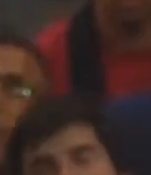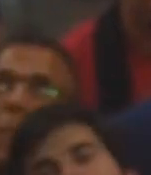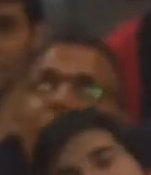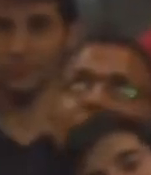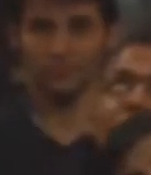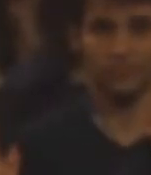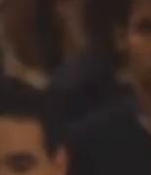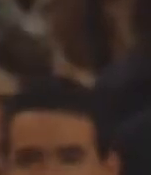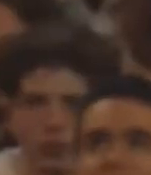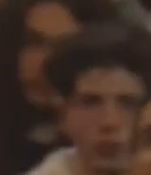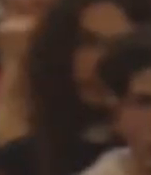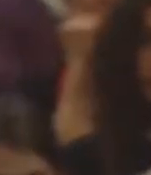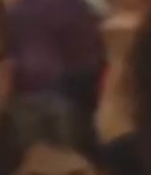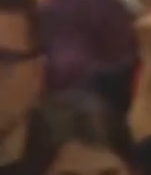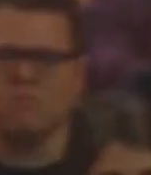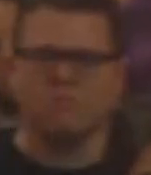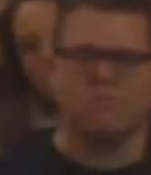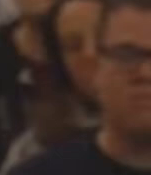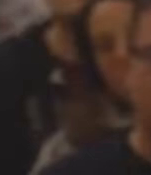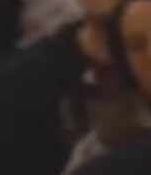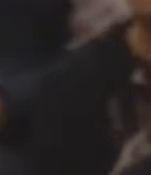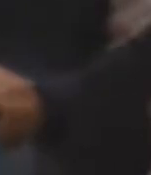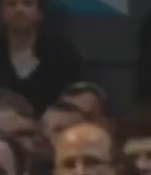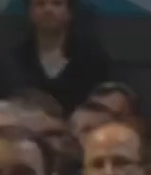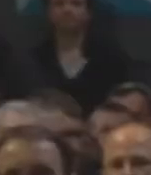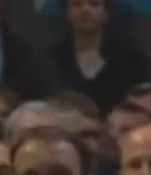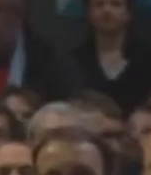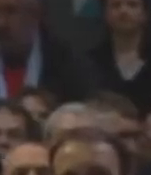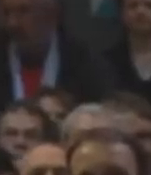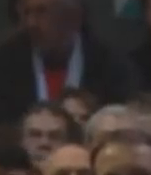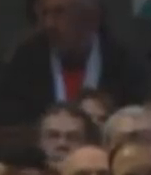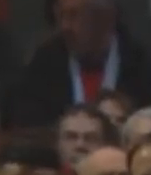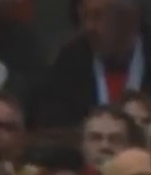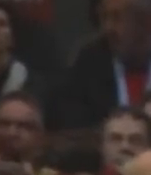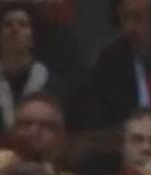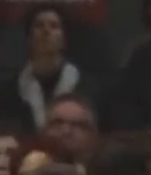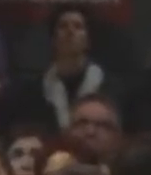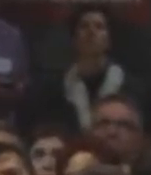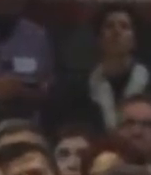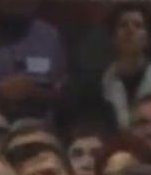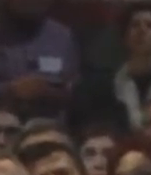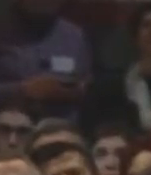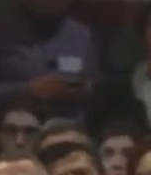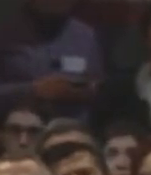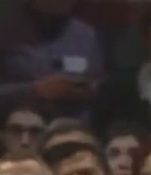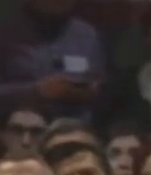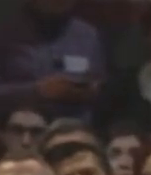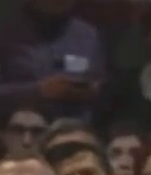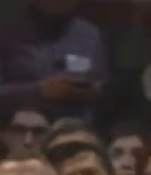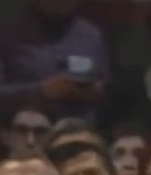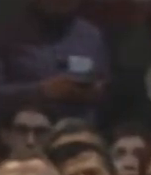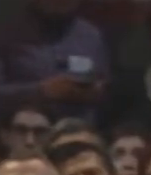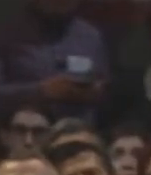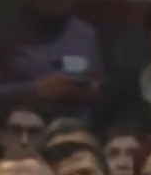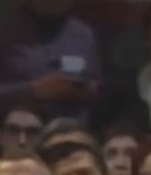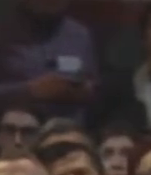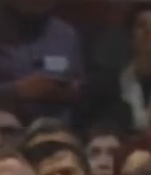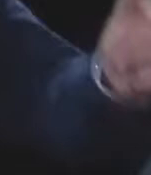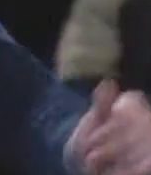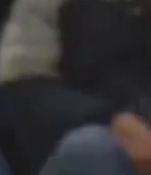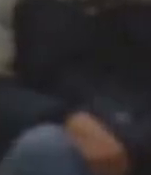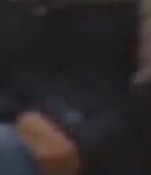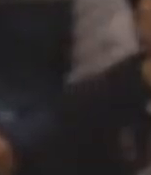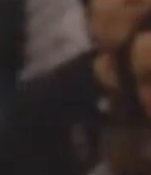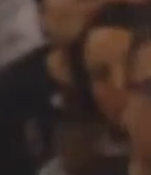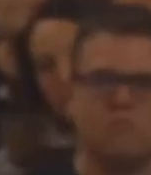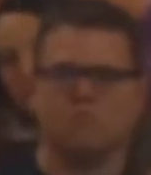de solidarité, de travail coopératif et d'invention. Car c'est dans ce milieu que l'on a créé tant et tant